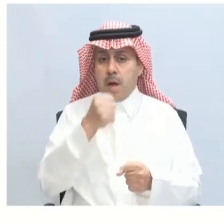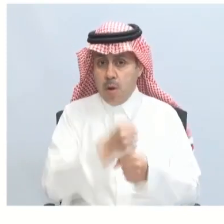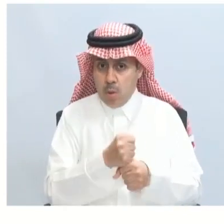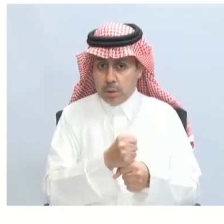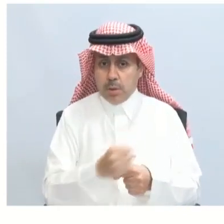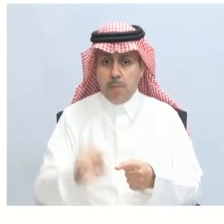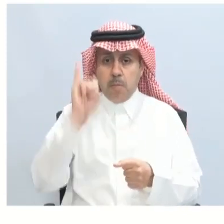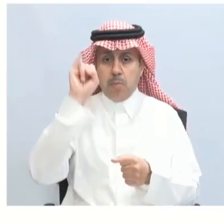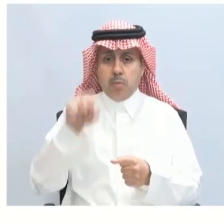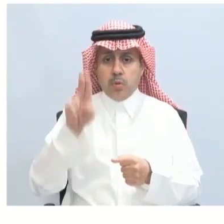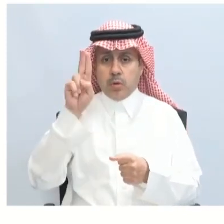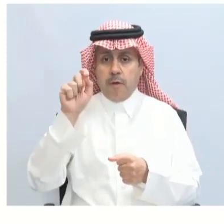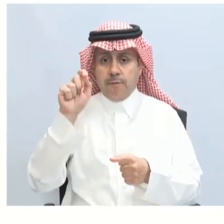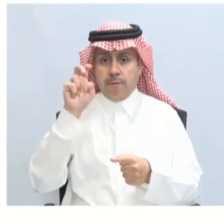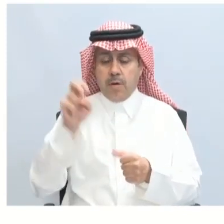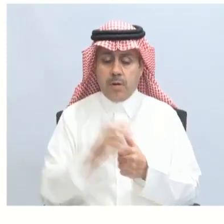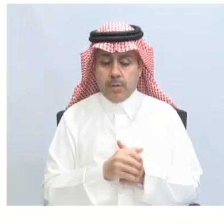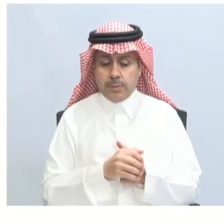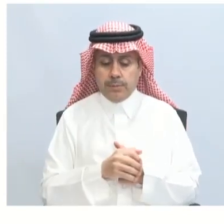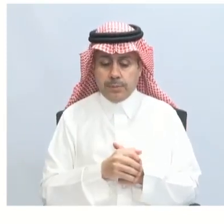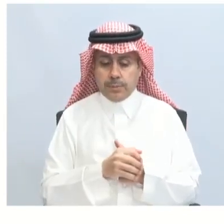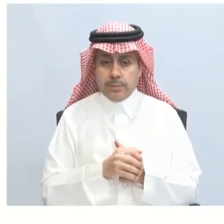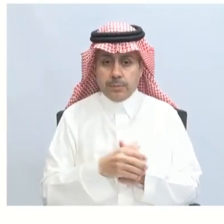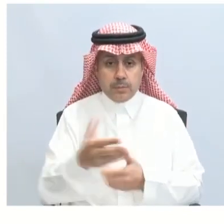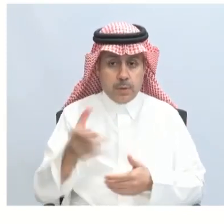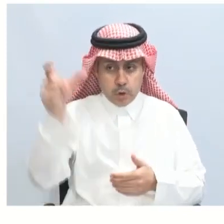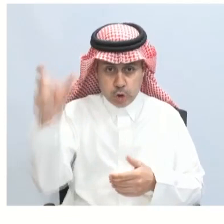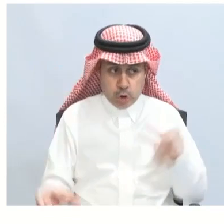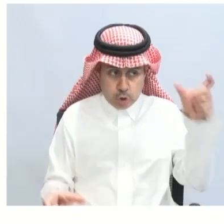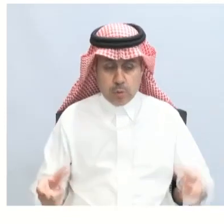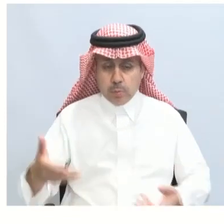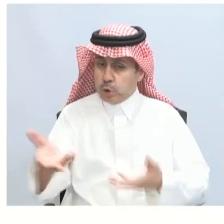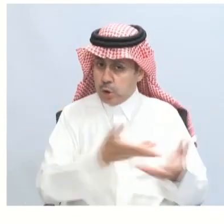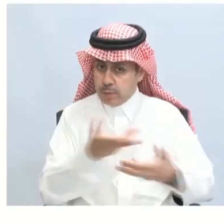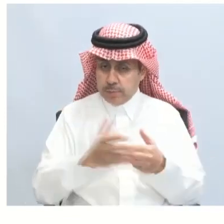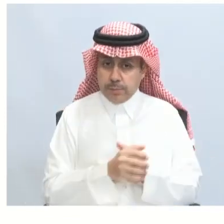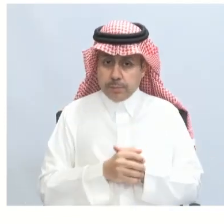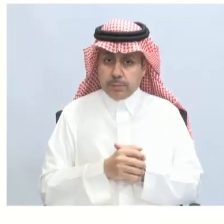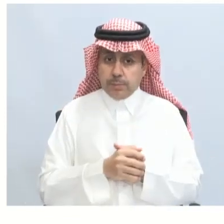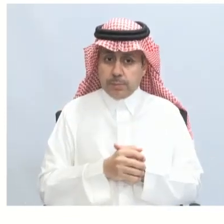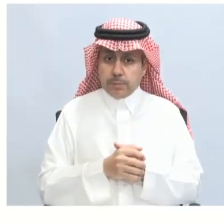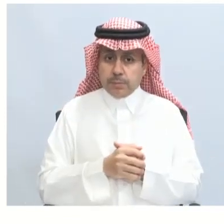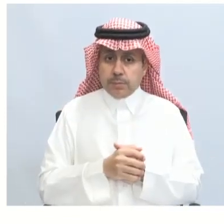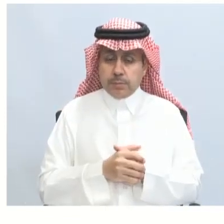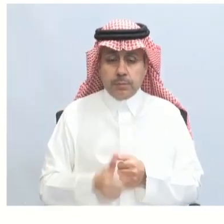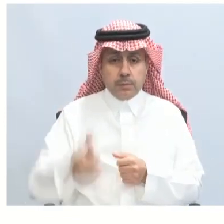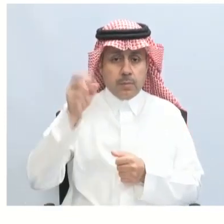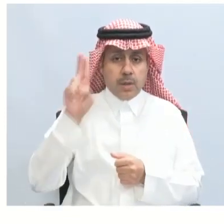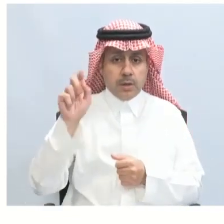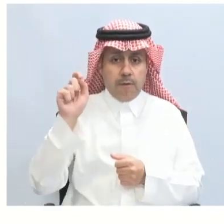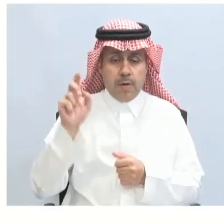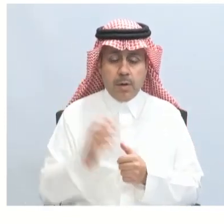اتى شخصان يريدان ان يتناقش في موضوع يقولان ما هو الشيء الذي يتفقان